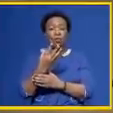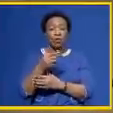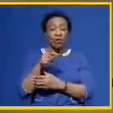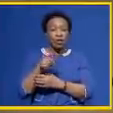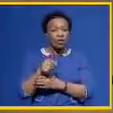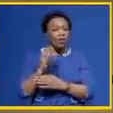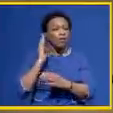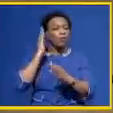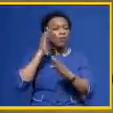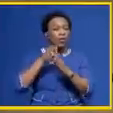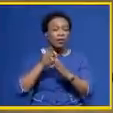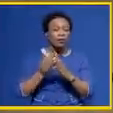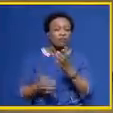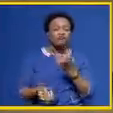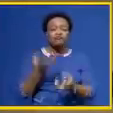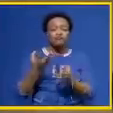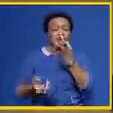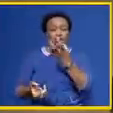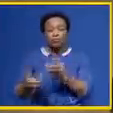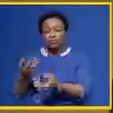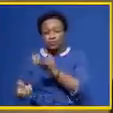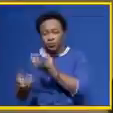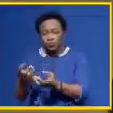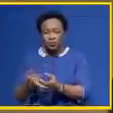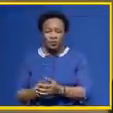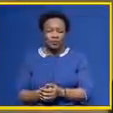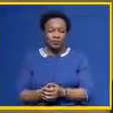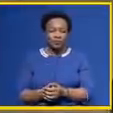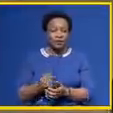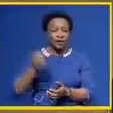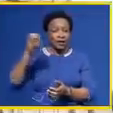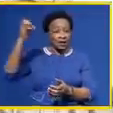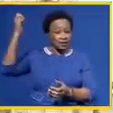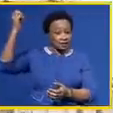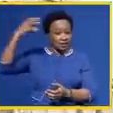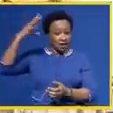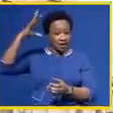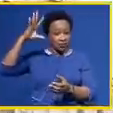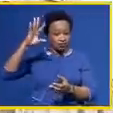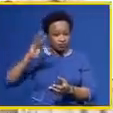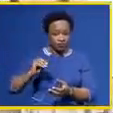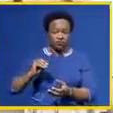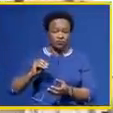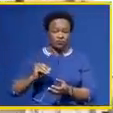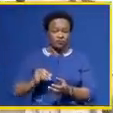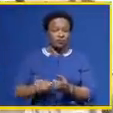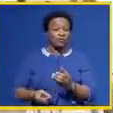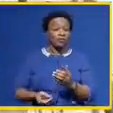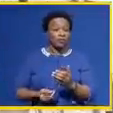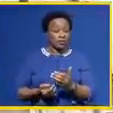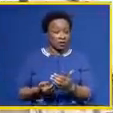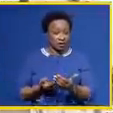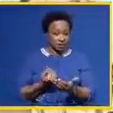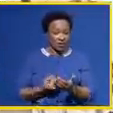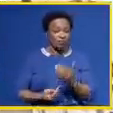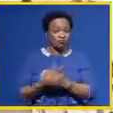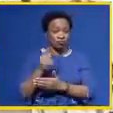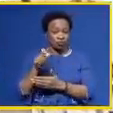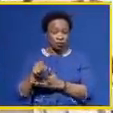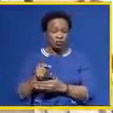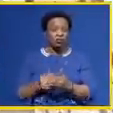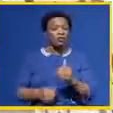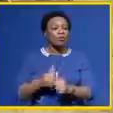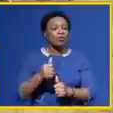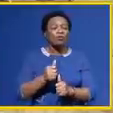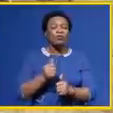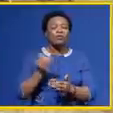maja pare, moto kaanza kuwaka. Afu taa zikazima. Kutokana na tukio hilo, uongozi wa shule umechukua baadhi ya